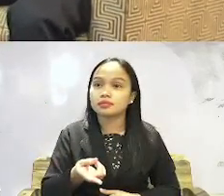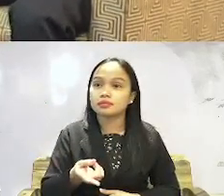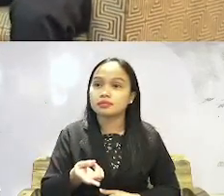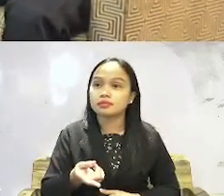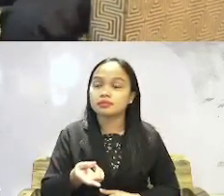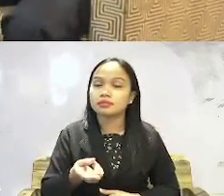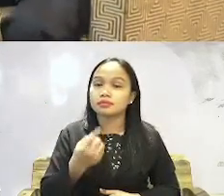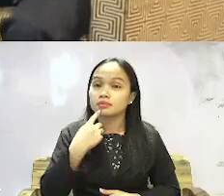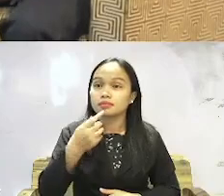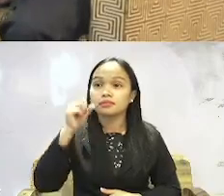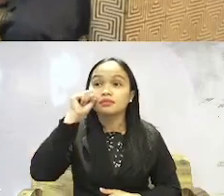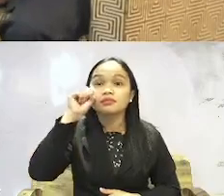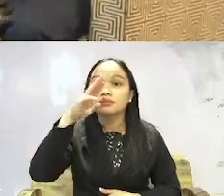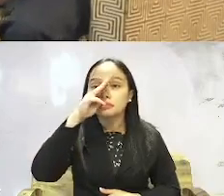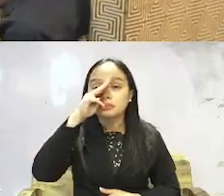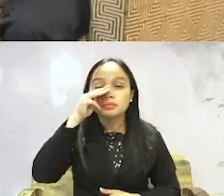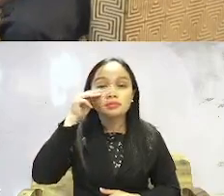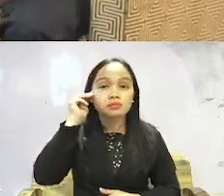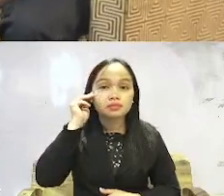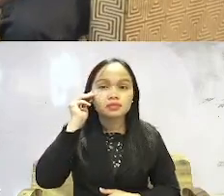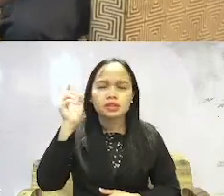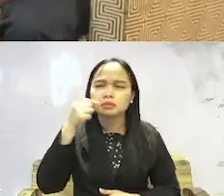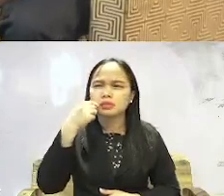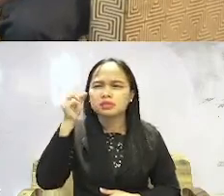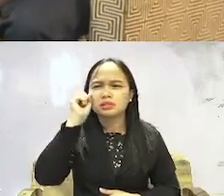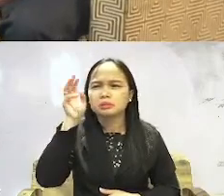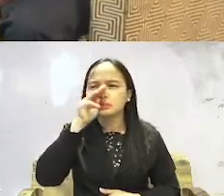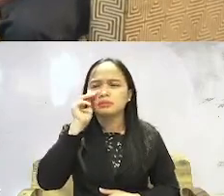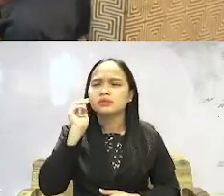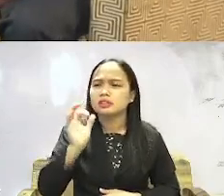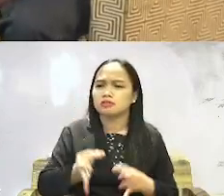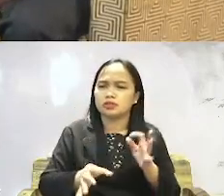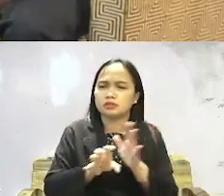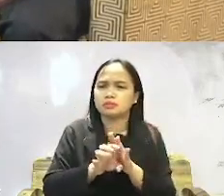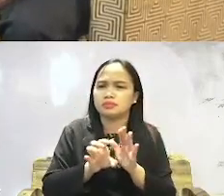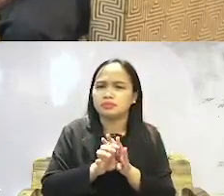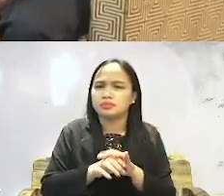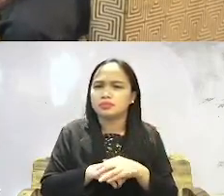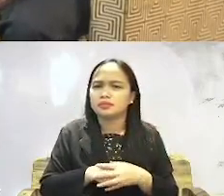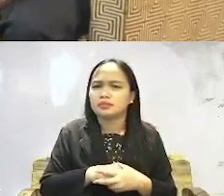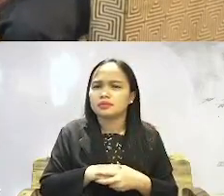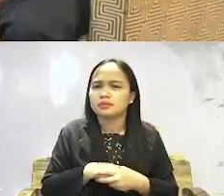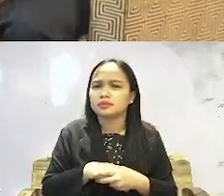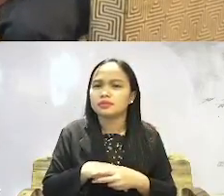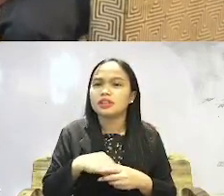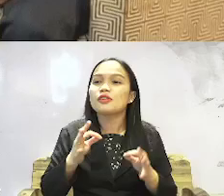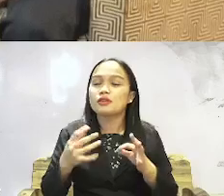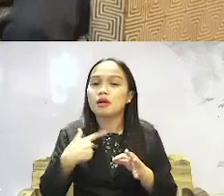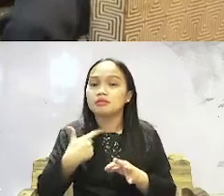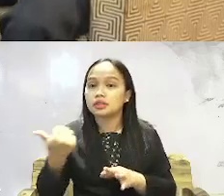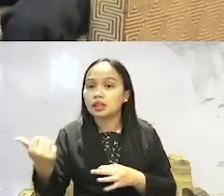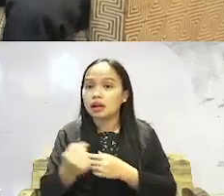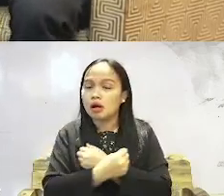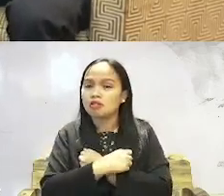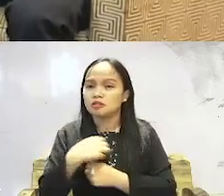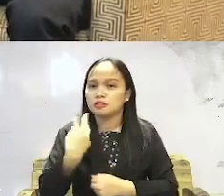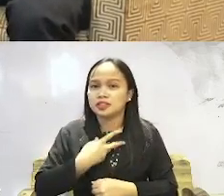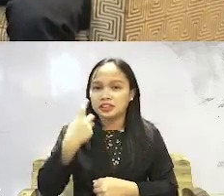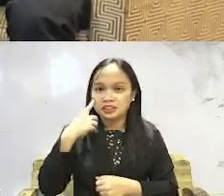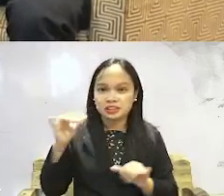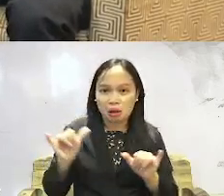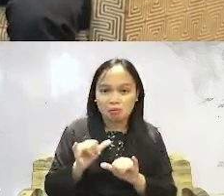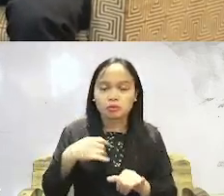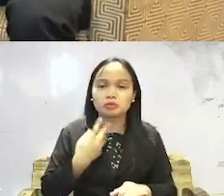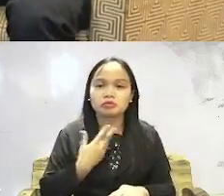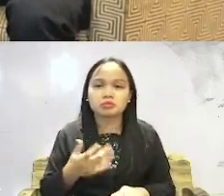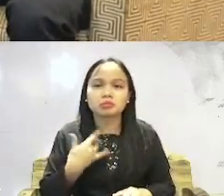dun sa sinabi ni Sir Maki, di ba? Akala natin, pag meron tayo nung, meron yung ibang tao, is mature na tayo.